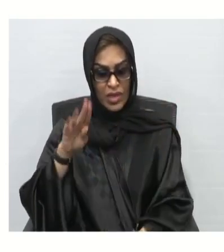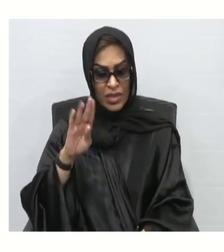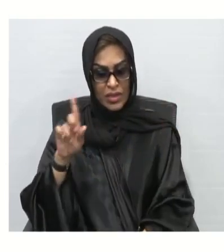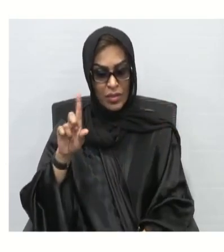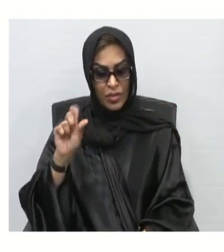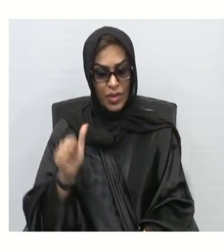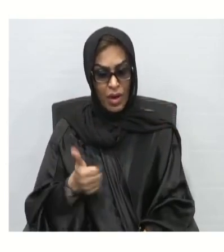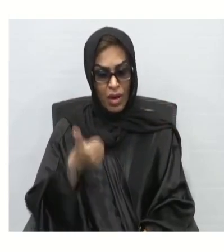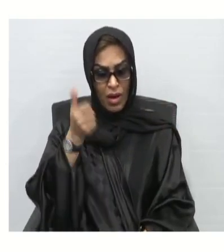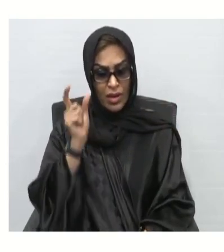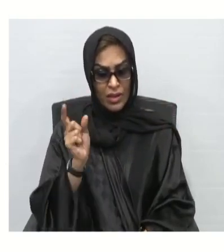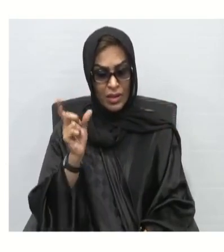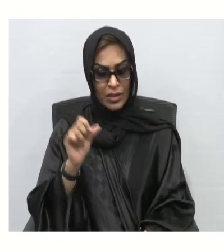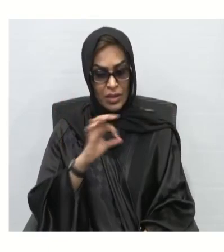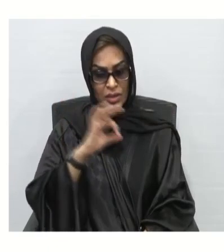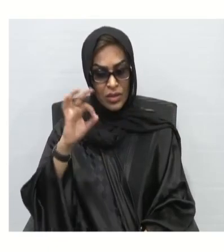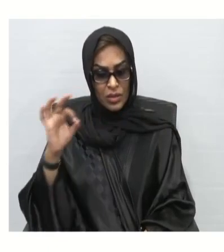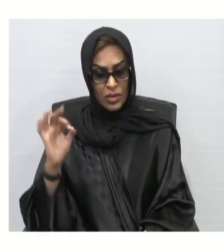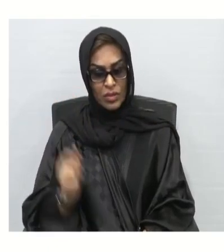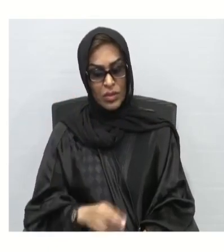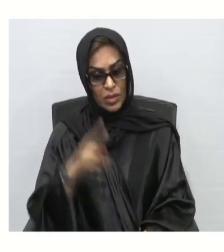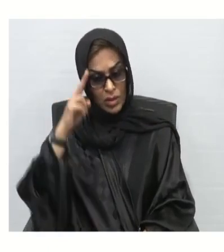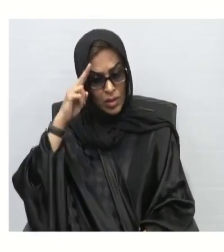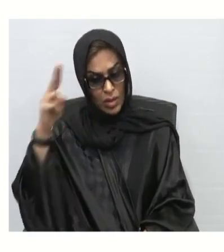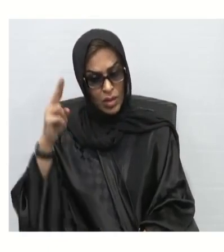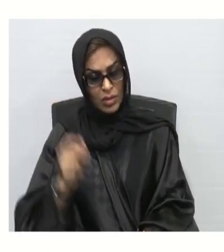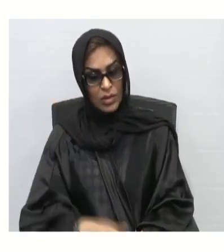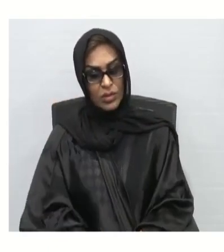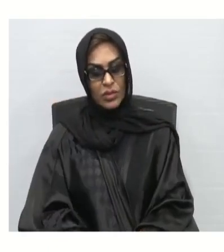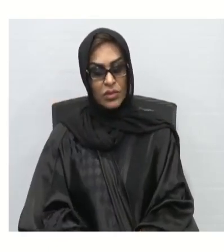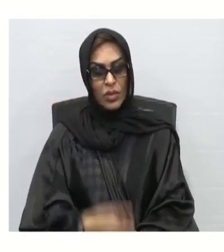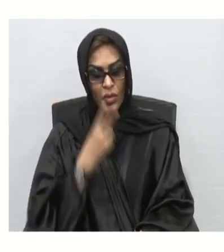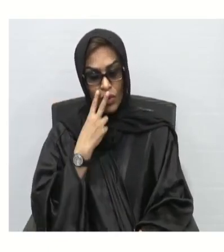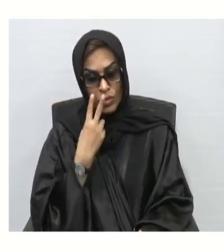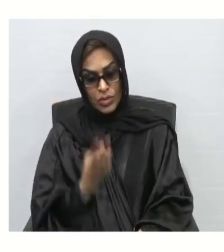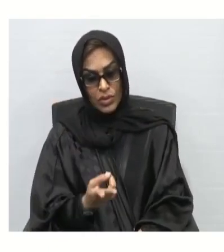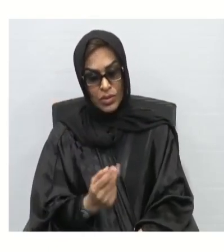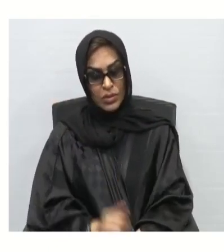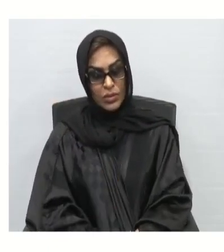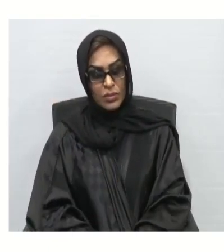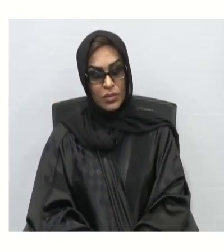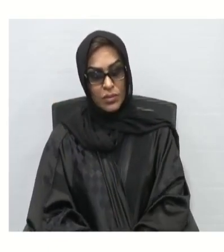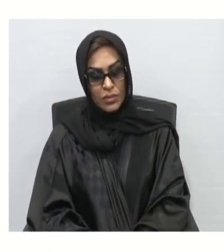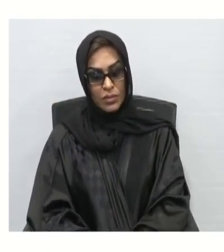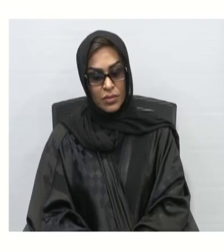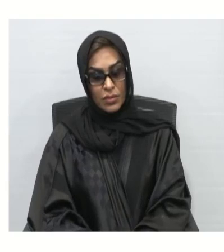وتنفيذ استراتيجيه الامن السيبراني الوطني والاشراف عليها